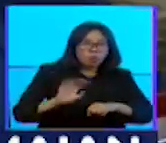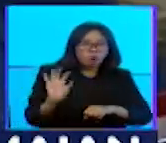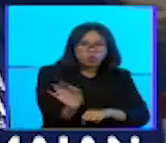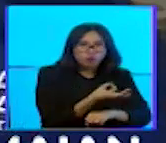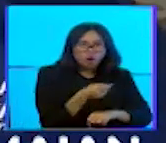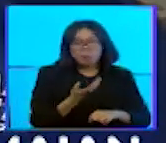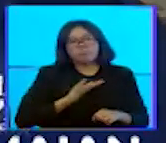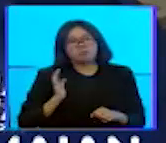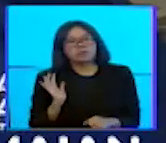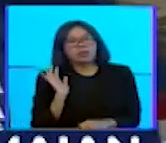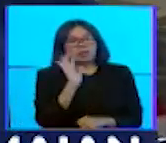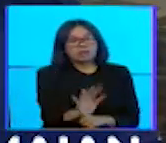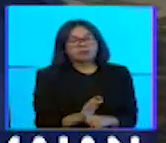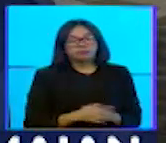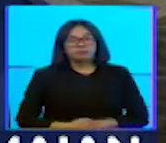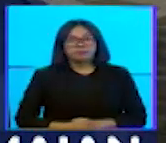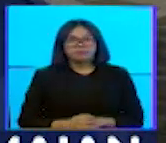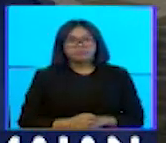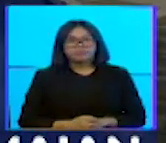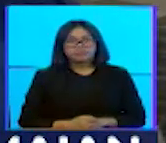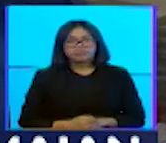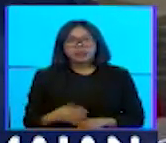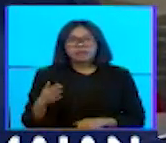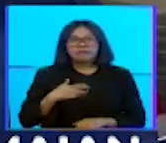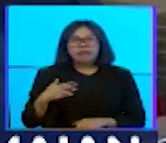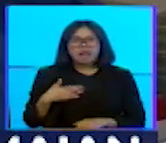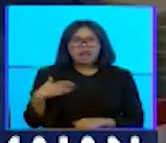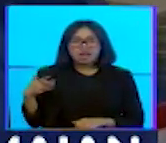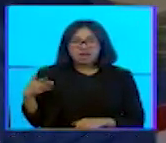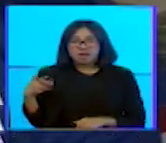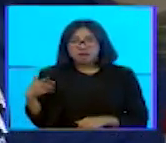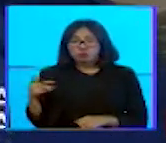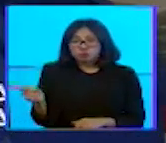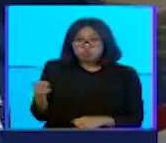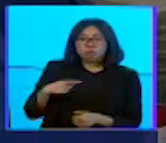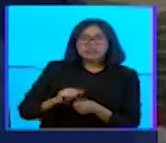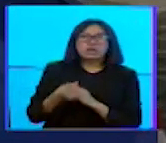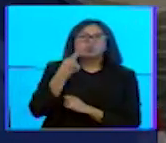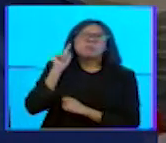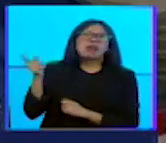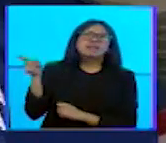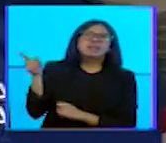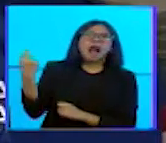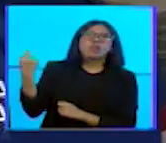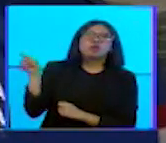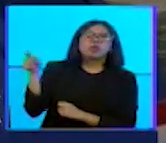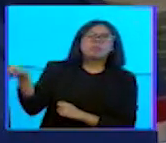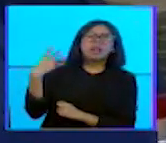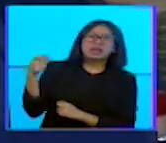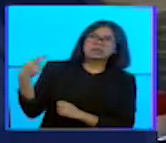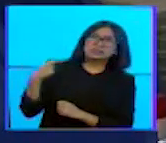Kalau untuk antrian ini saya jalani karena permintaan dari kantor ya. Berhubung dari kantor juga himbauan